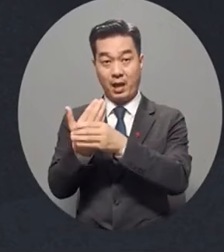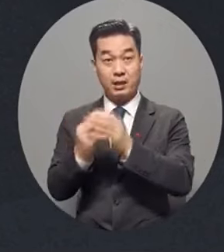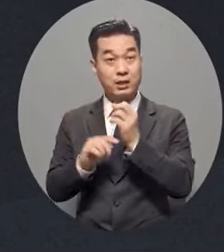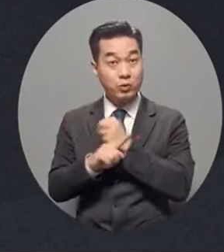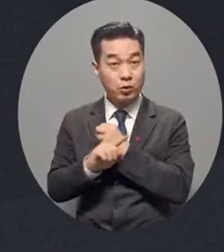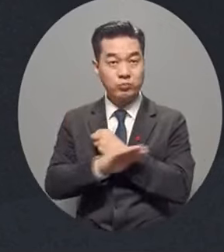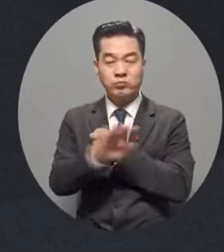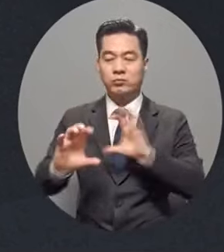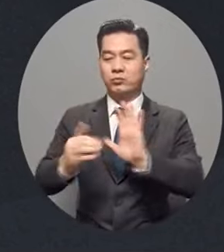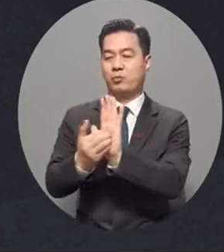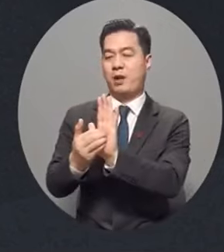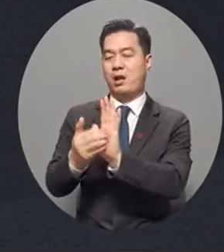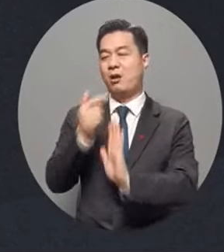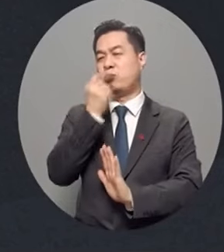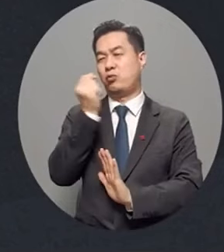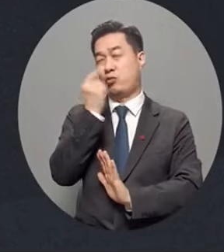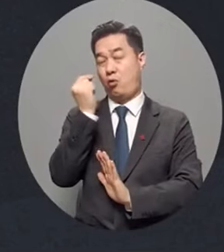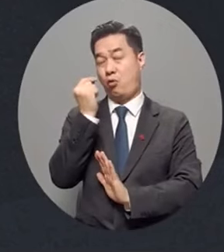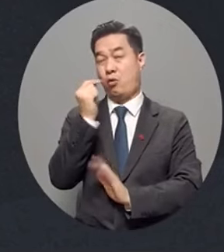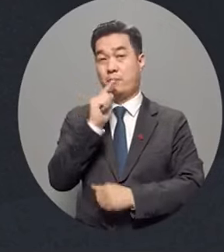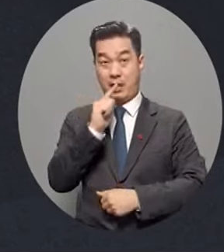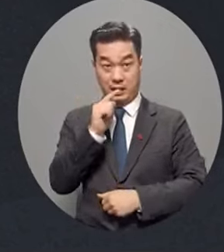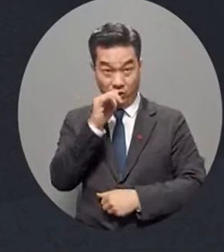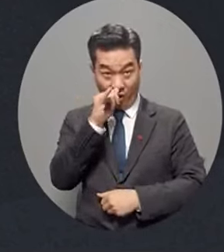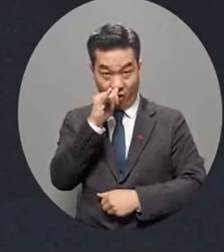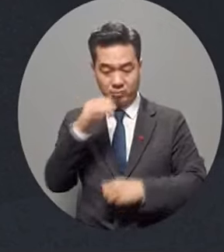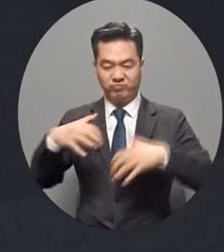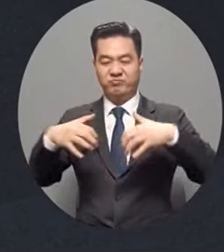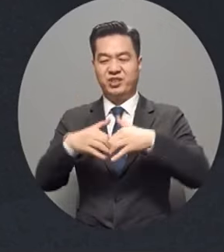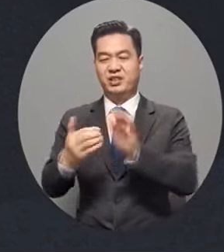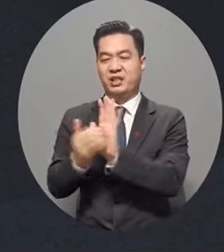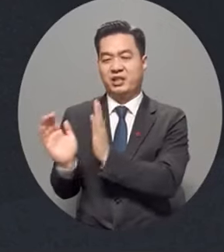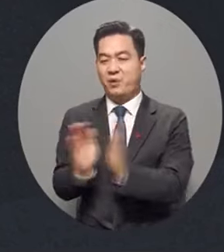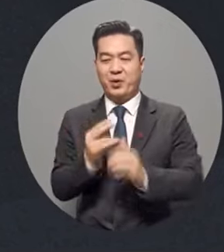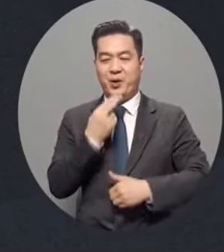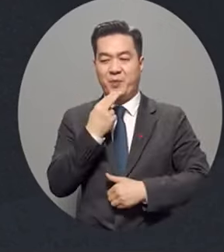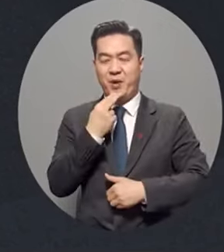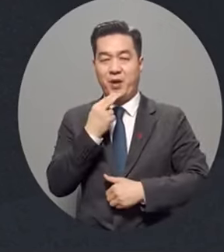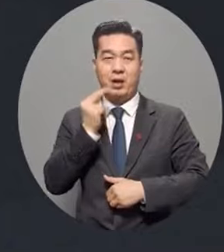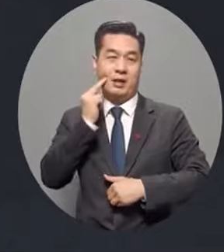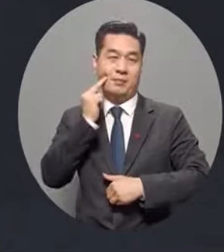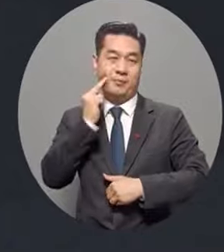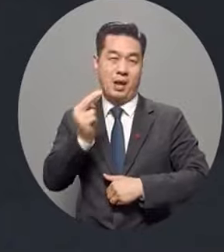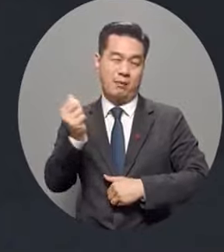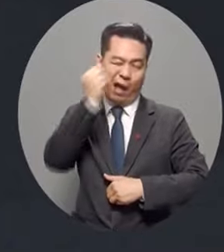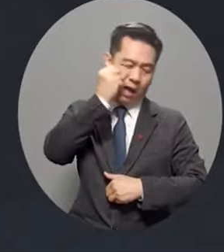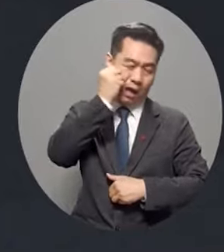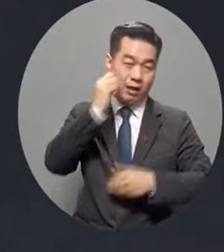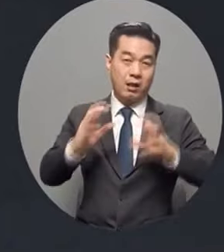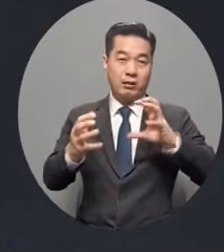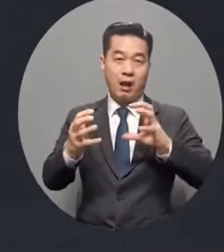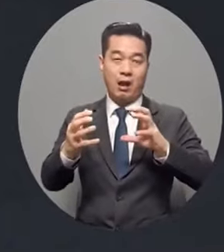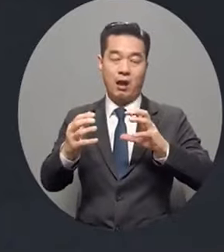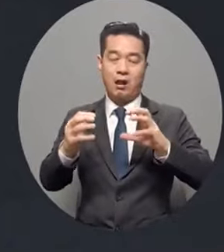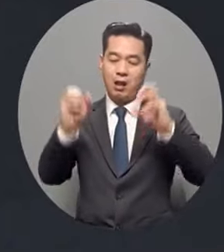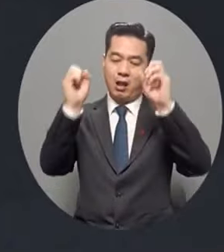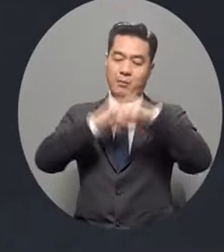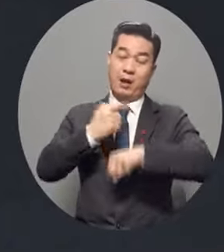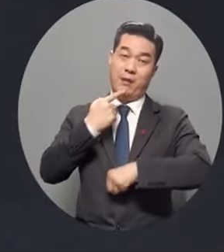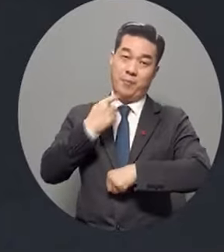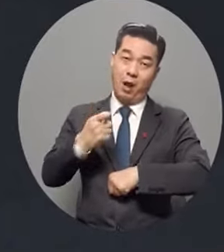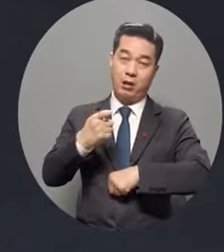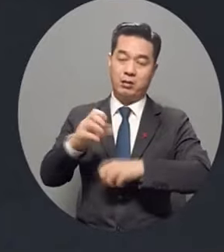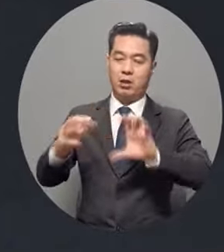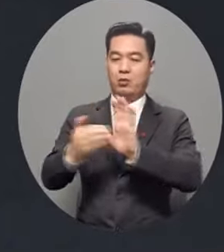우리의 국방력 미비를 빼놓을 수 없다며 전쟁에 대비하지 않은 대가는 처참했고 나라를 존망의 기록까지 내몰았다고 쓴